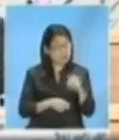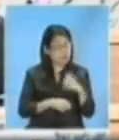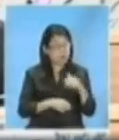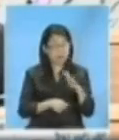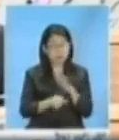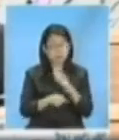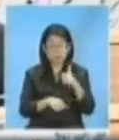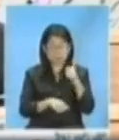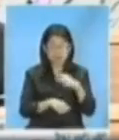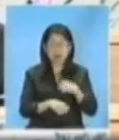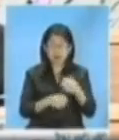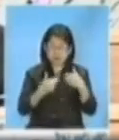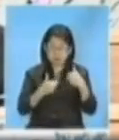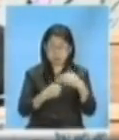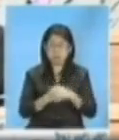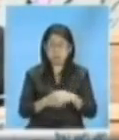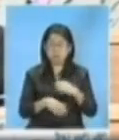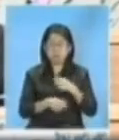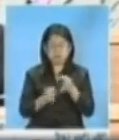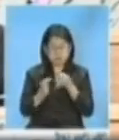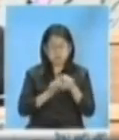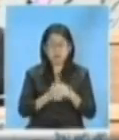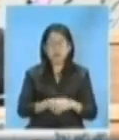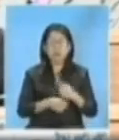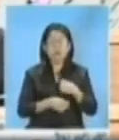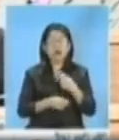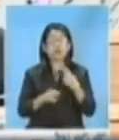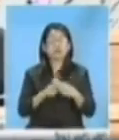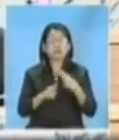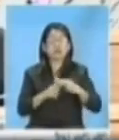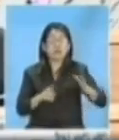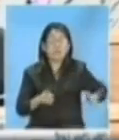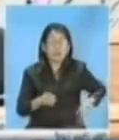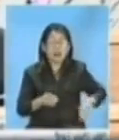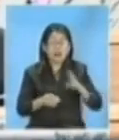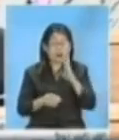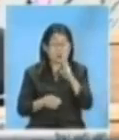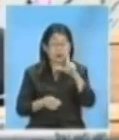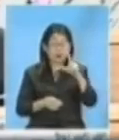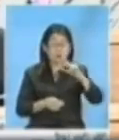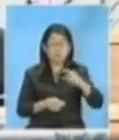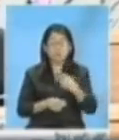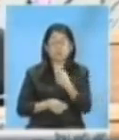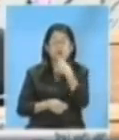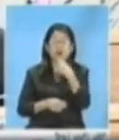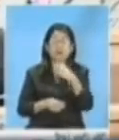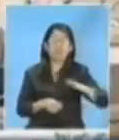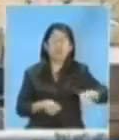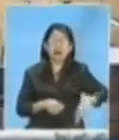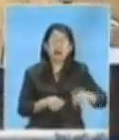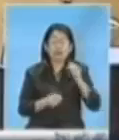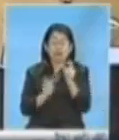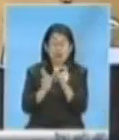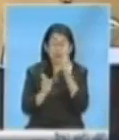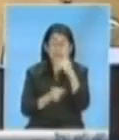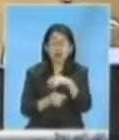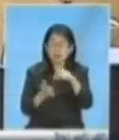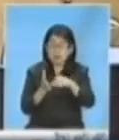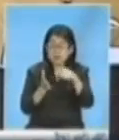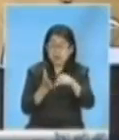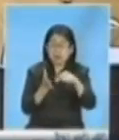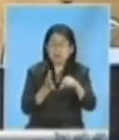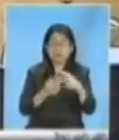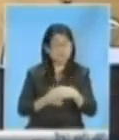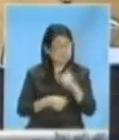ใน280วันนับจากวันประชุมสสร.ครั้งแรกแต่ว่ามีผู้แปลยติในมาตรานี้รวมทั้งห